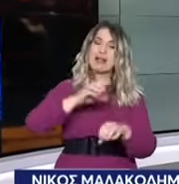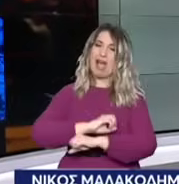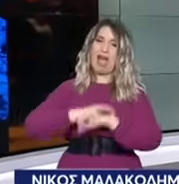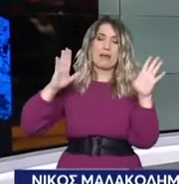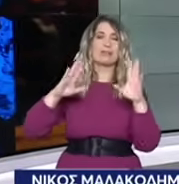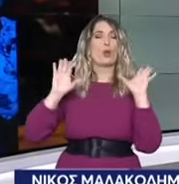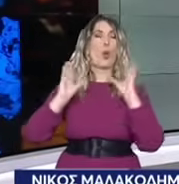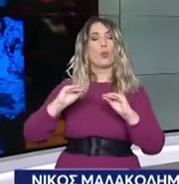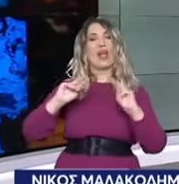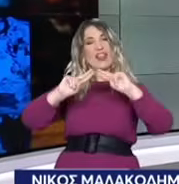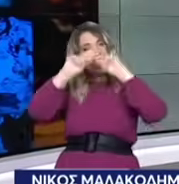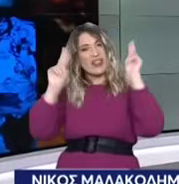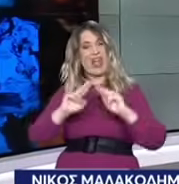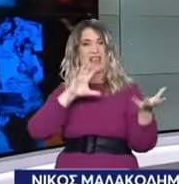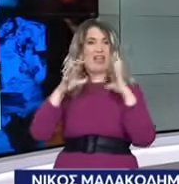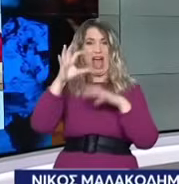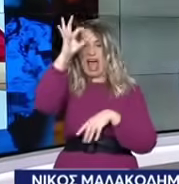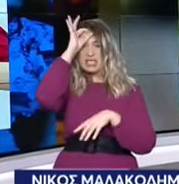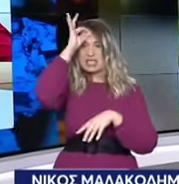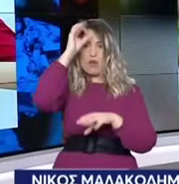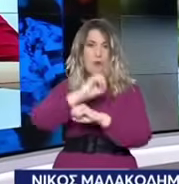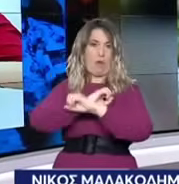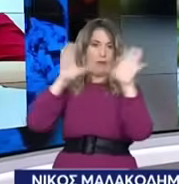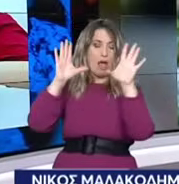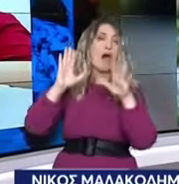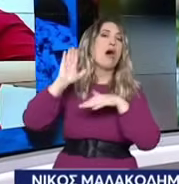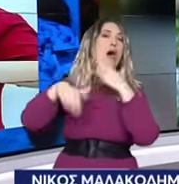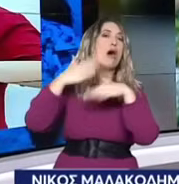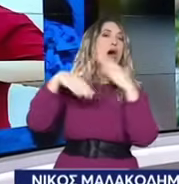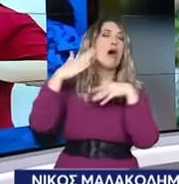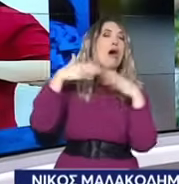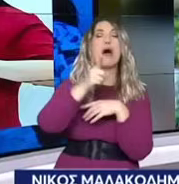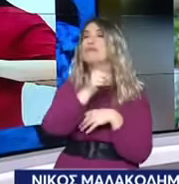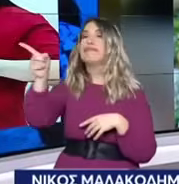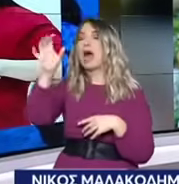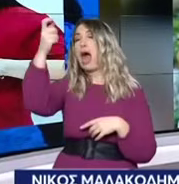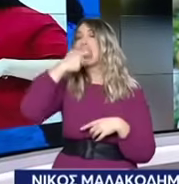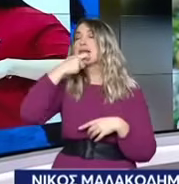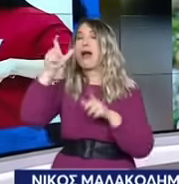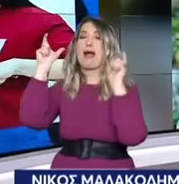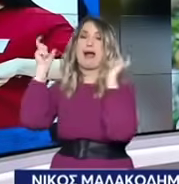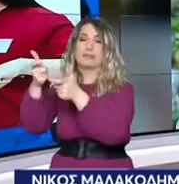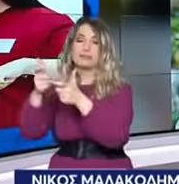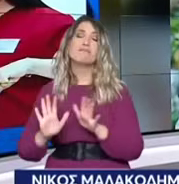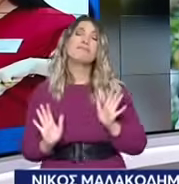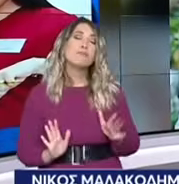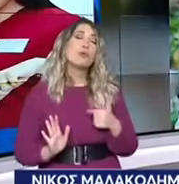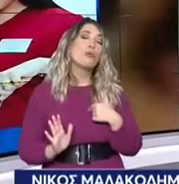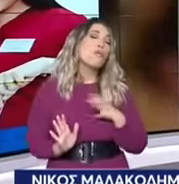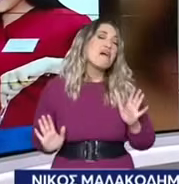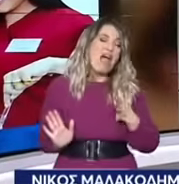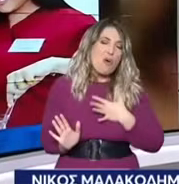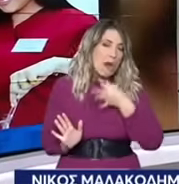ένταλμα σύλληψης να τον βρουν στην Αγγλία. Πώς και τον άφησαν ελεύθερο όμως? Κοιτάξτε να δείτε, εγώ τώρα να ερμηνεύσω τις κινήσεις της δικαιοσύνης δεν